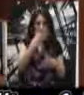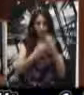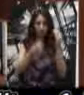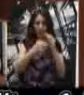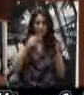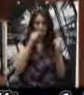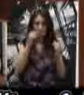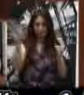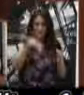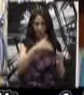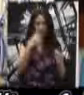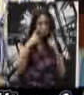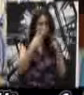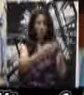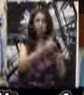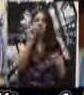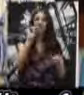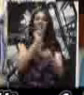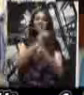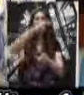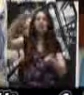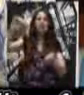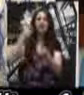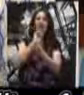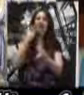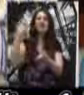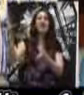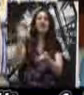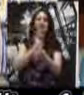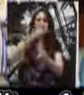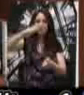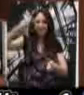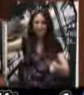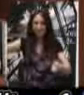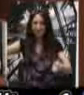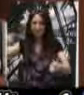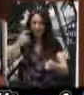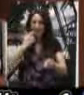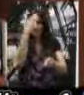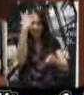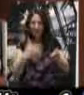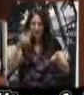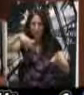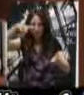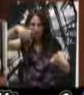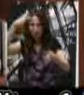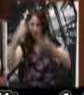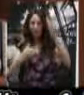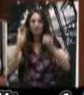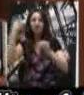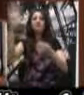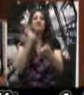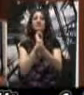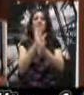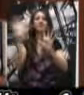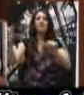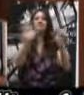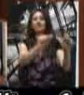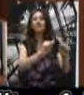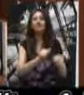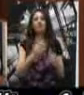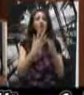اولادي في مؤسسه. احداث؟ ليه؟ ما انا مفيش حد بره من الدوم ده. طب جوزك